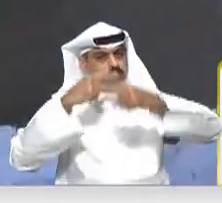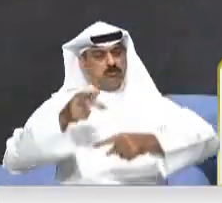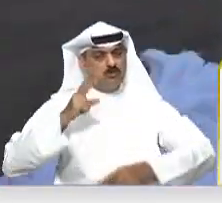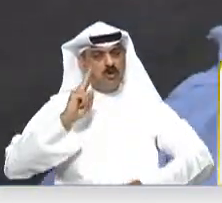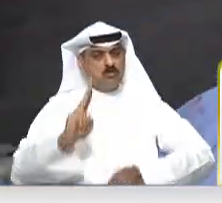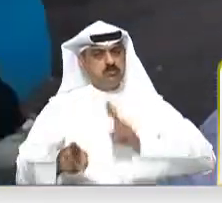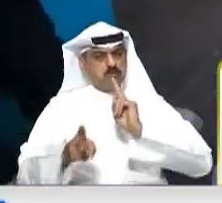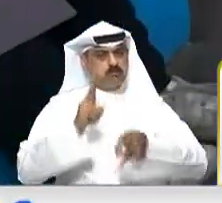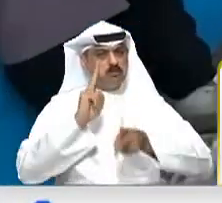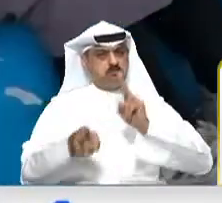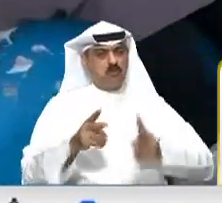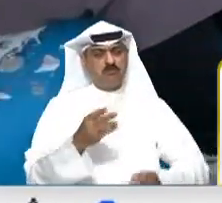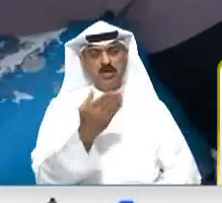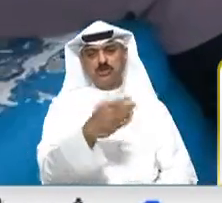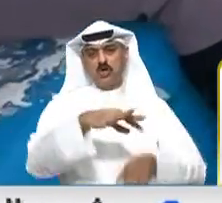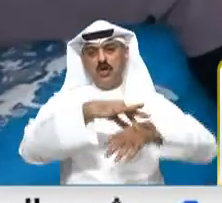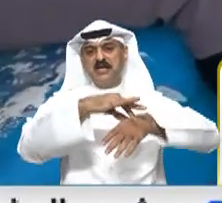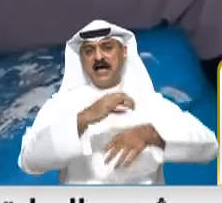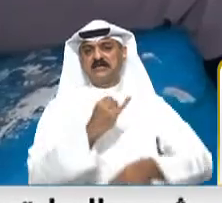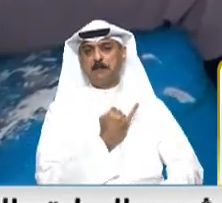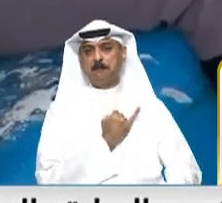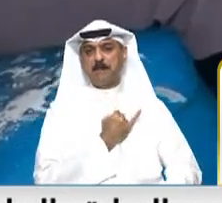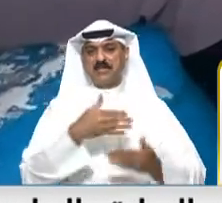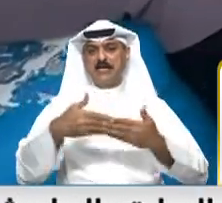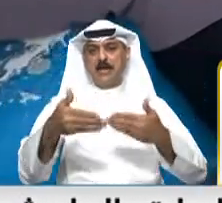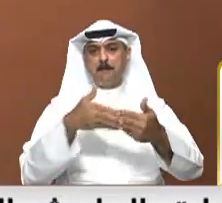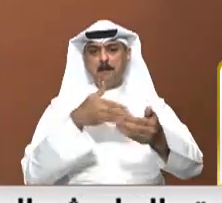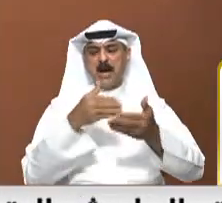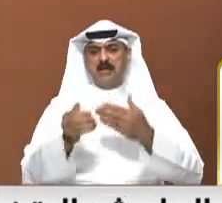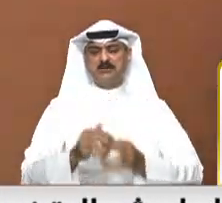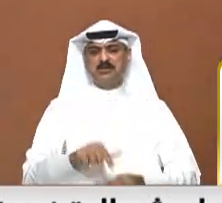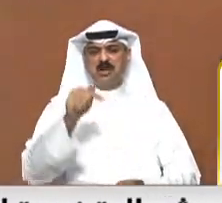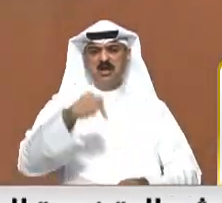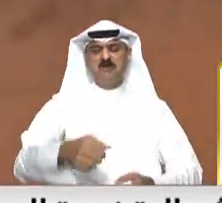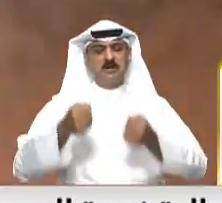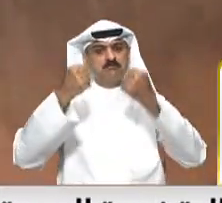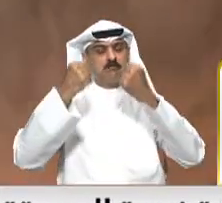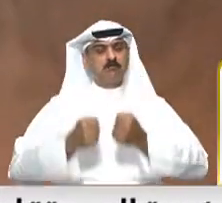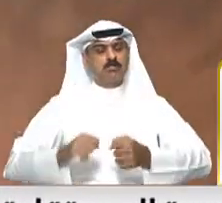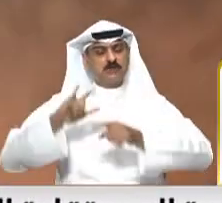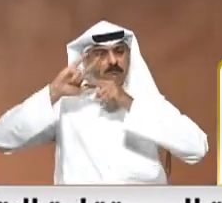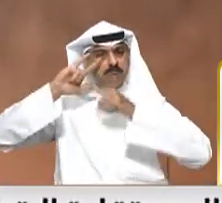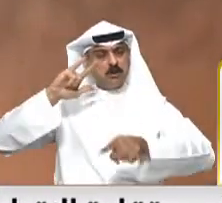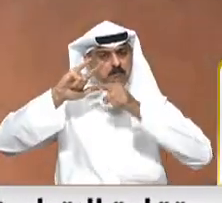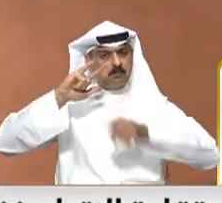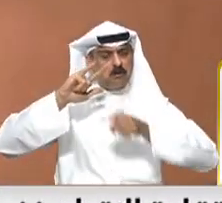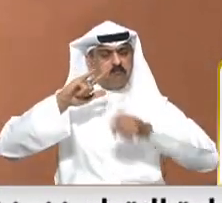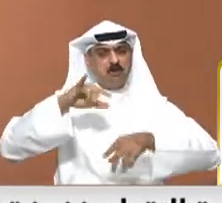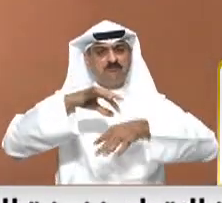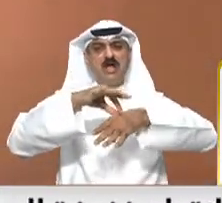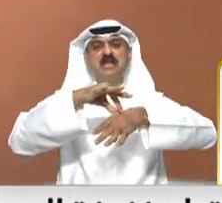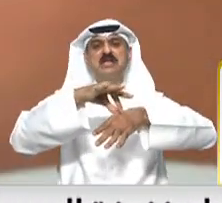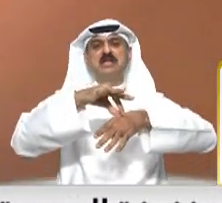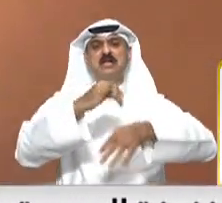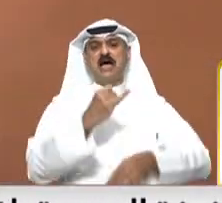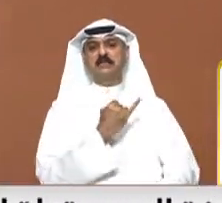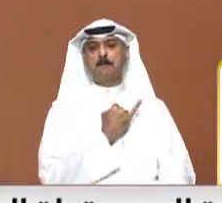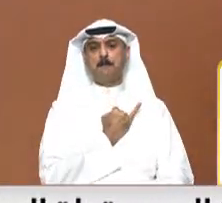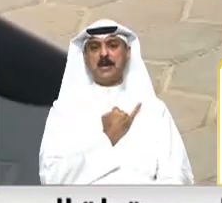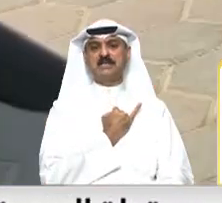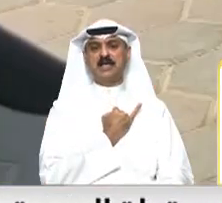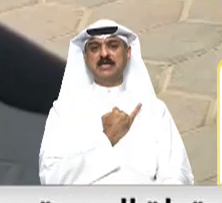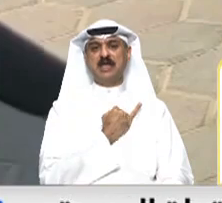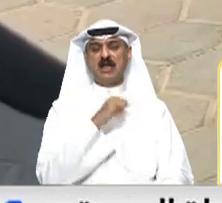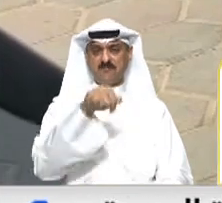المدنيين الفلسطينيين في قطاع غزة، مرتكبة أبشع المجازر بحق المدنيين حتى بات كل